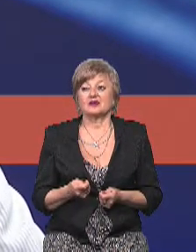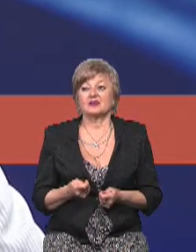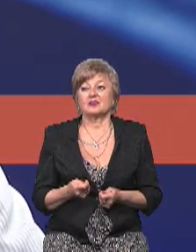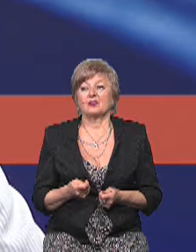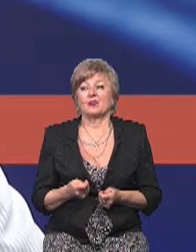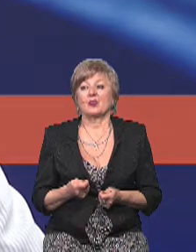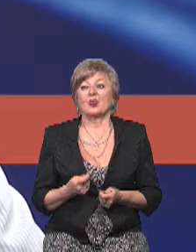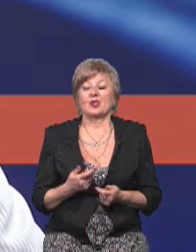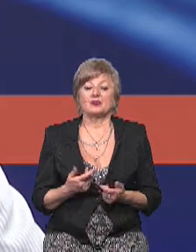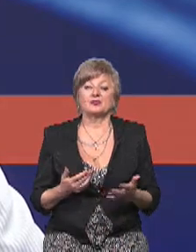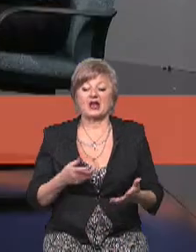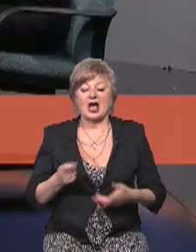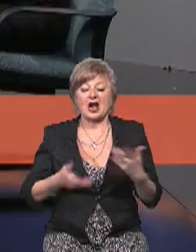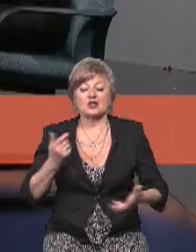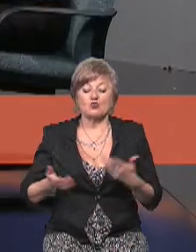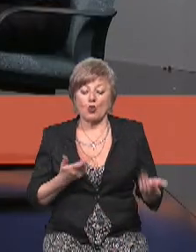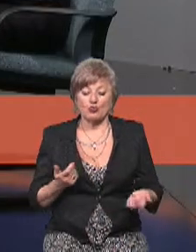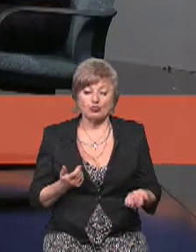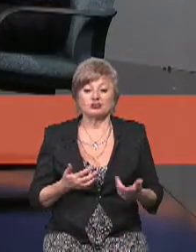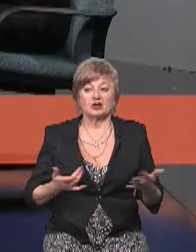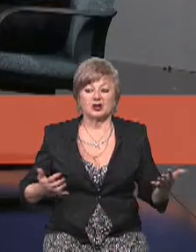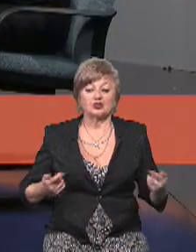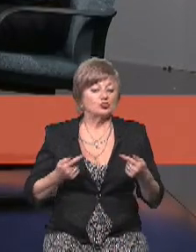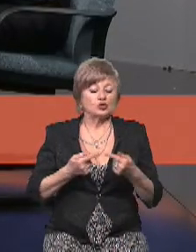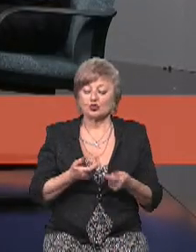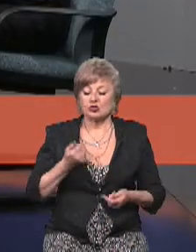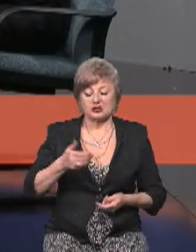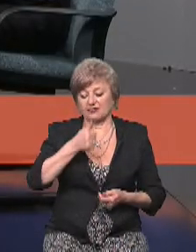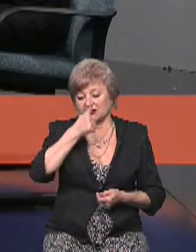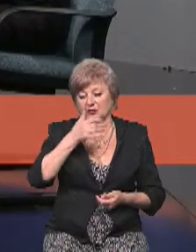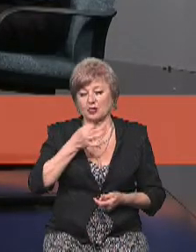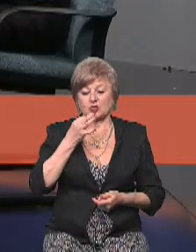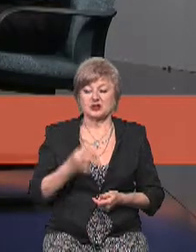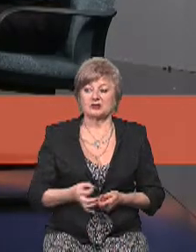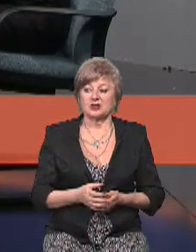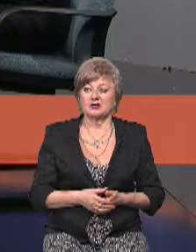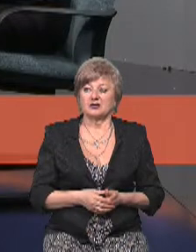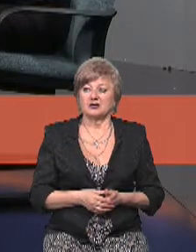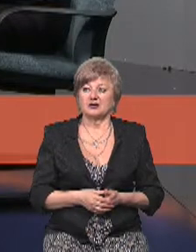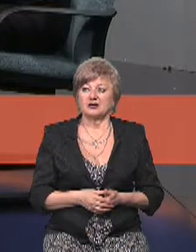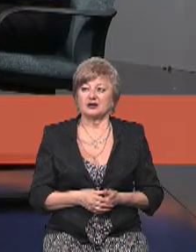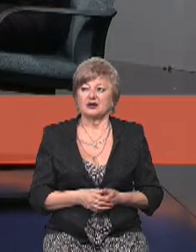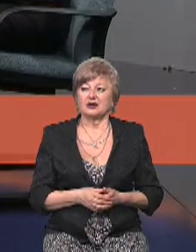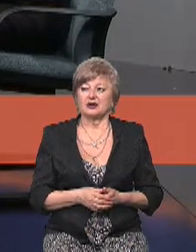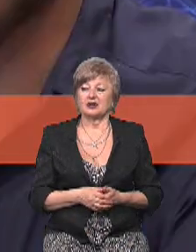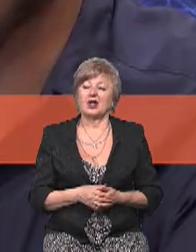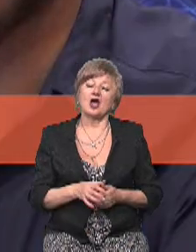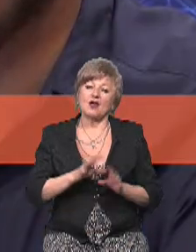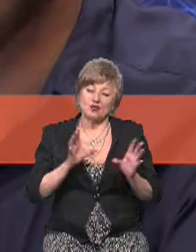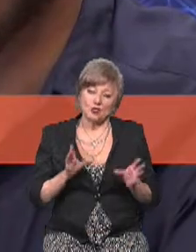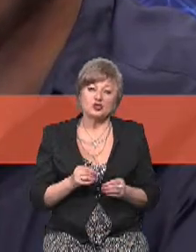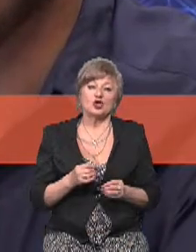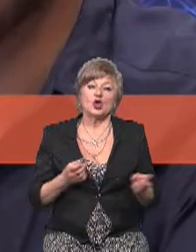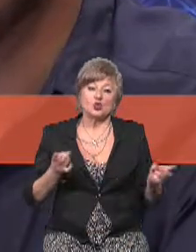на розборку і так далі. Тобто точні цифри зараз сказати ну, тяжко. На вашу думку, чи доречно